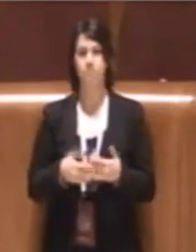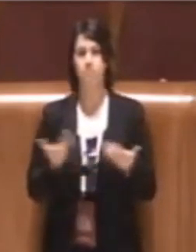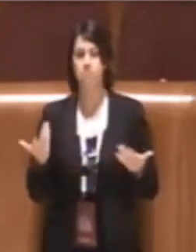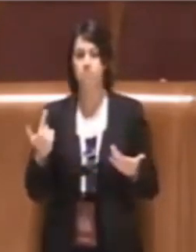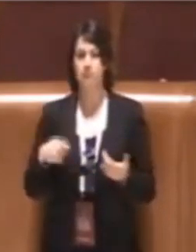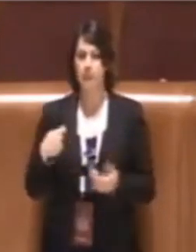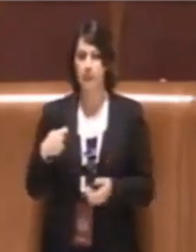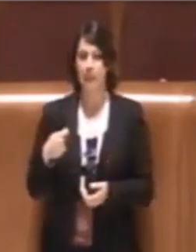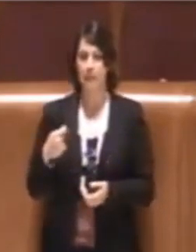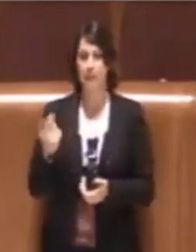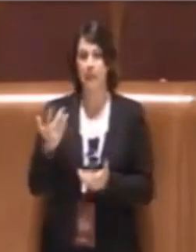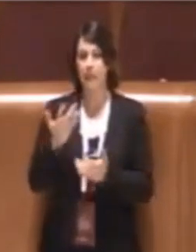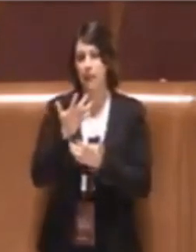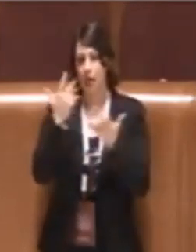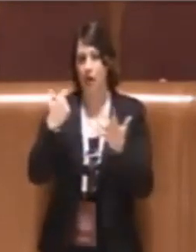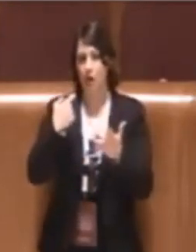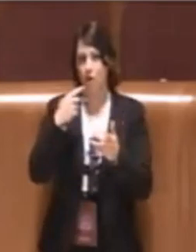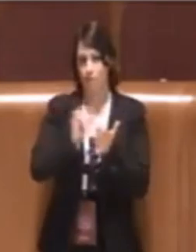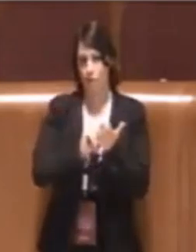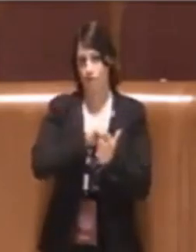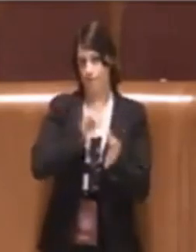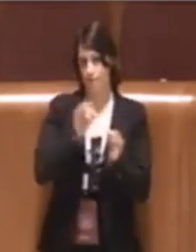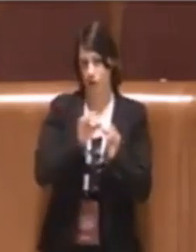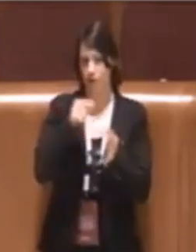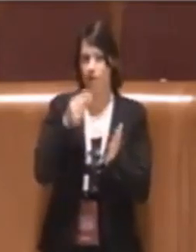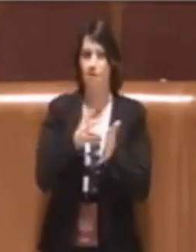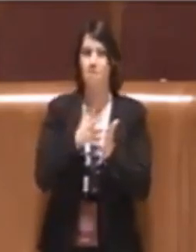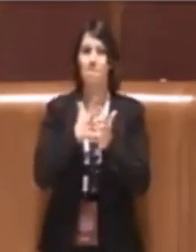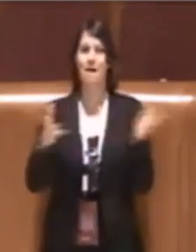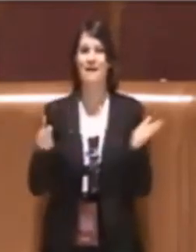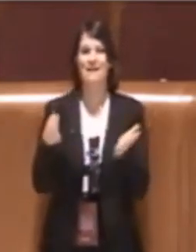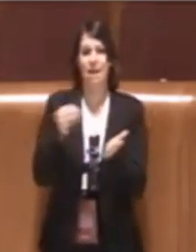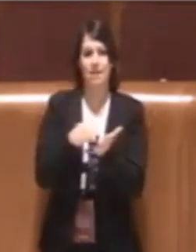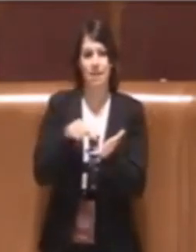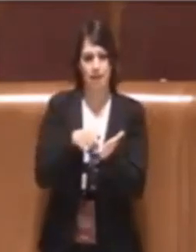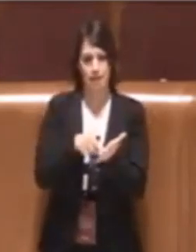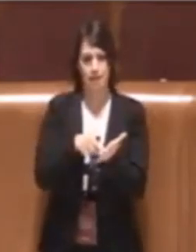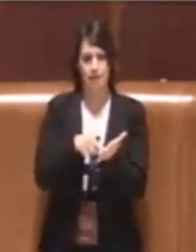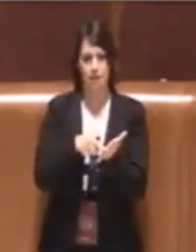Presidente, naturalmente il voto è favorevole, è un maxi emendamento che è stato.